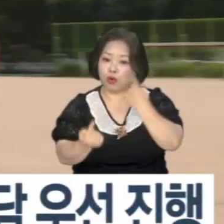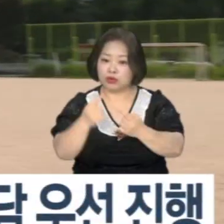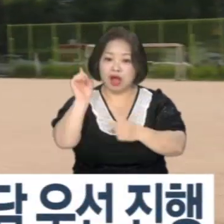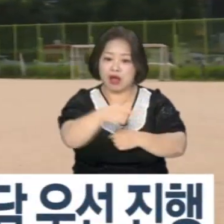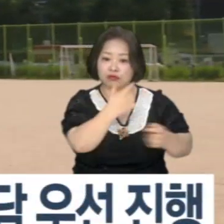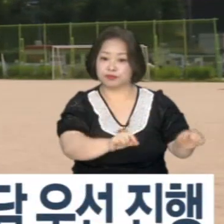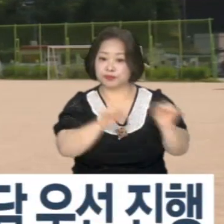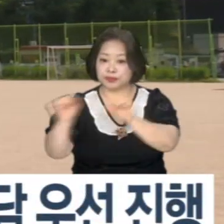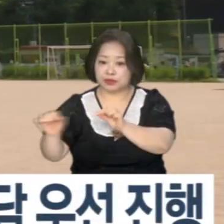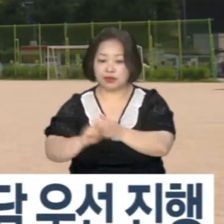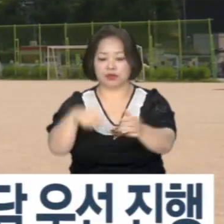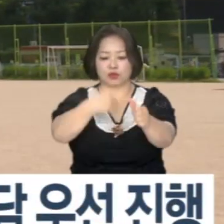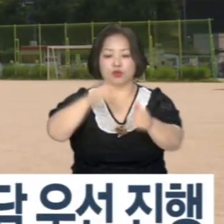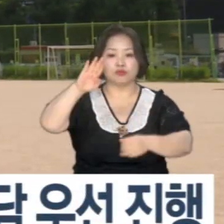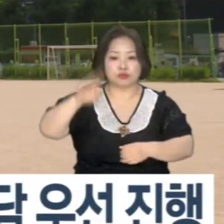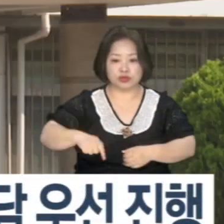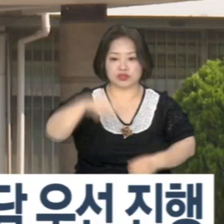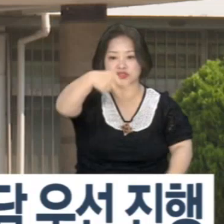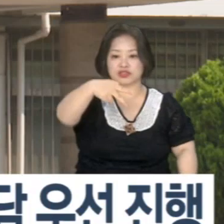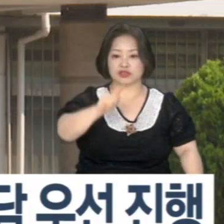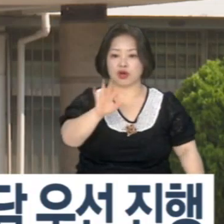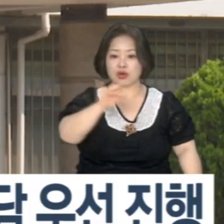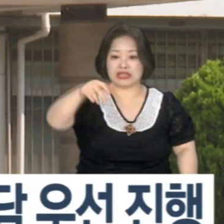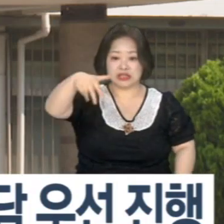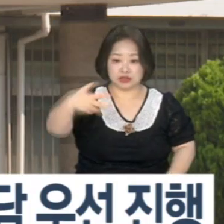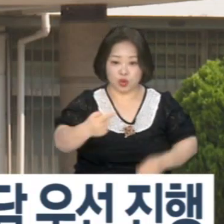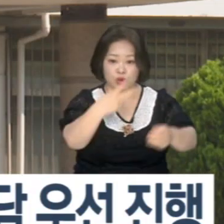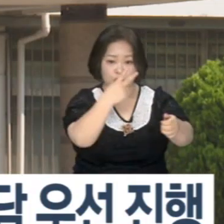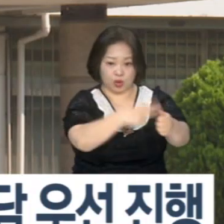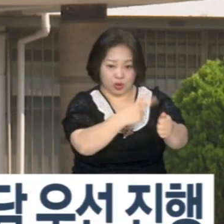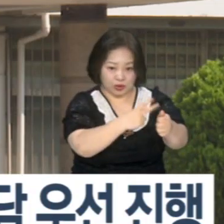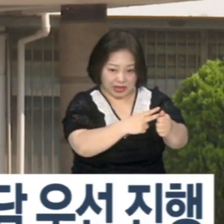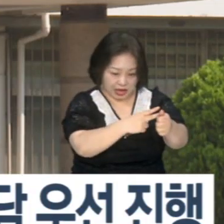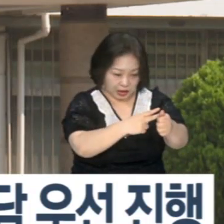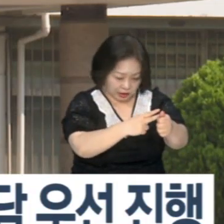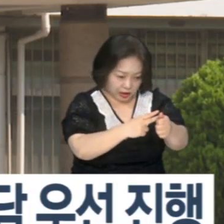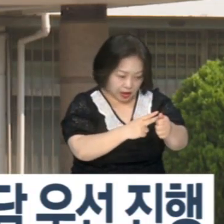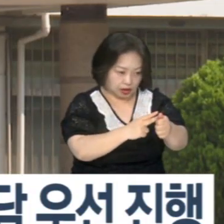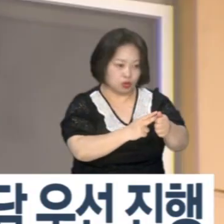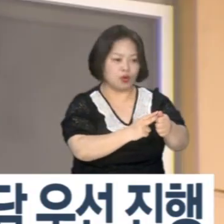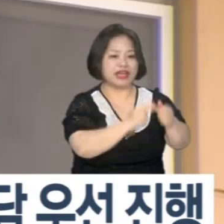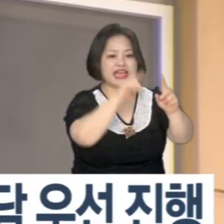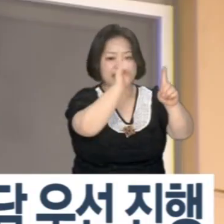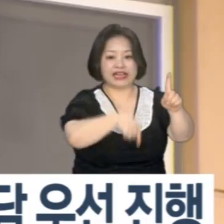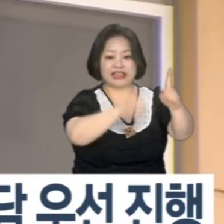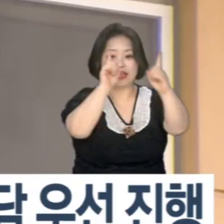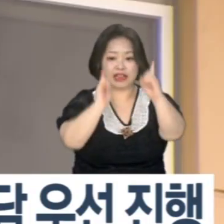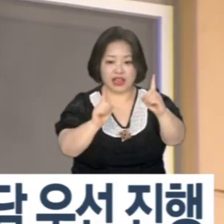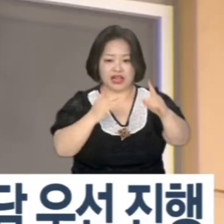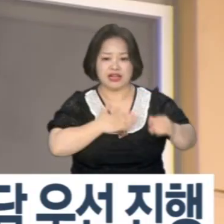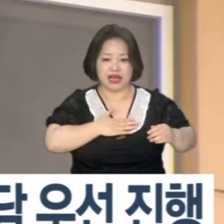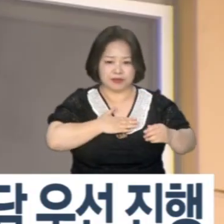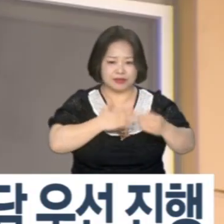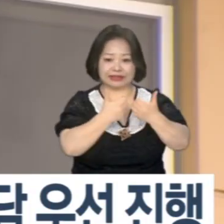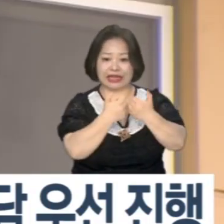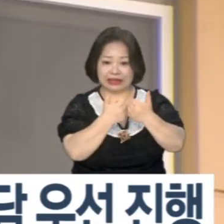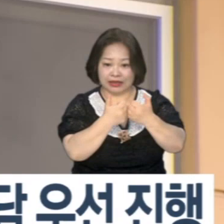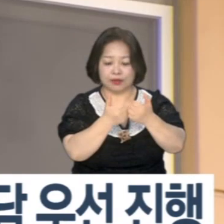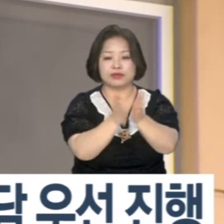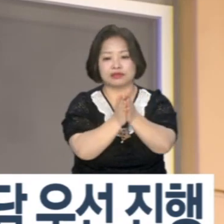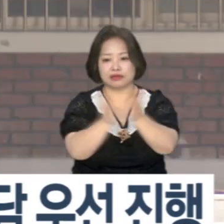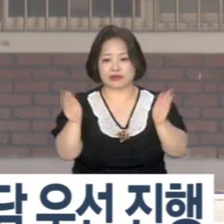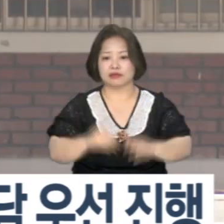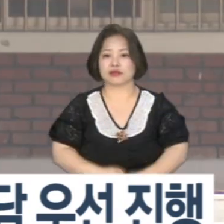늦춰졌는데 교육부는 서의 초등학교 교원들에 대한 심리상담을 우선 진행하기 위해 일정을 조정했다고 밝혔습니다